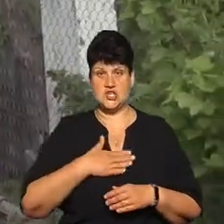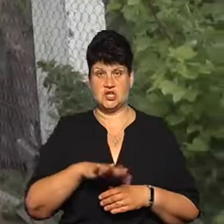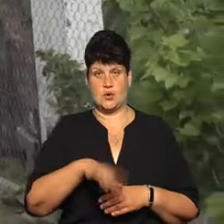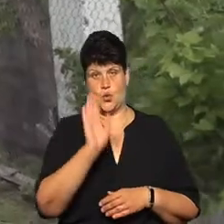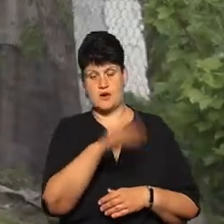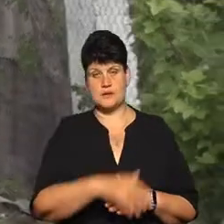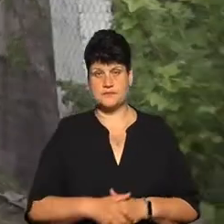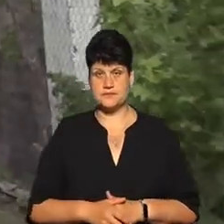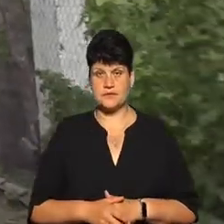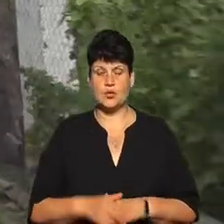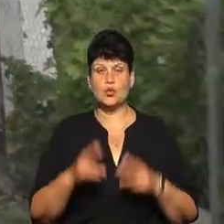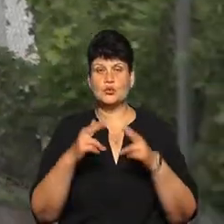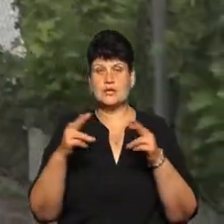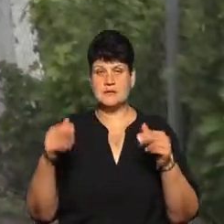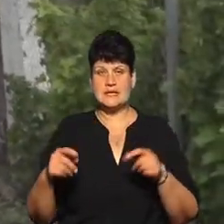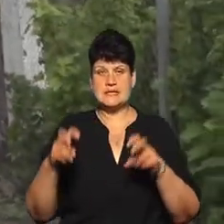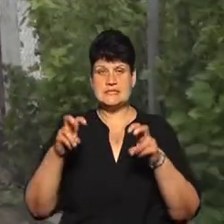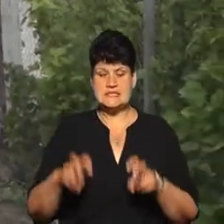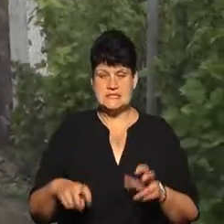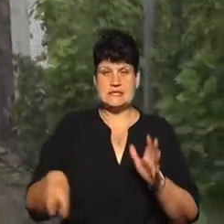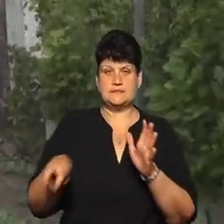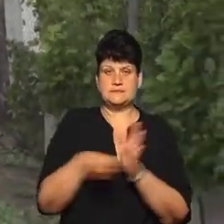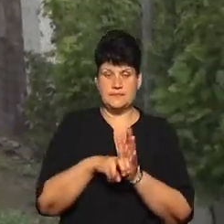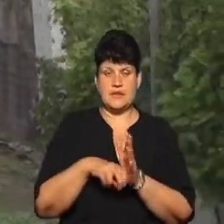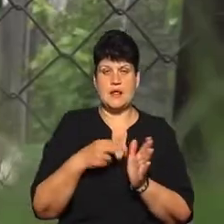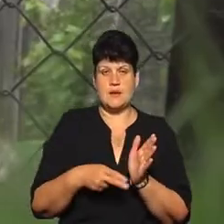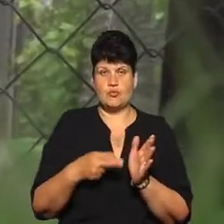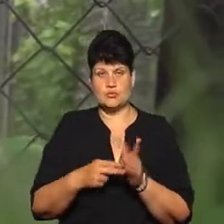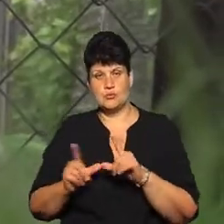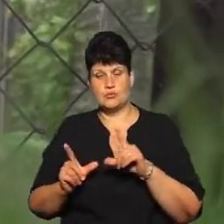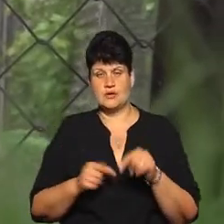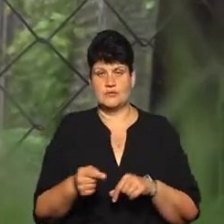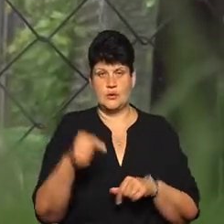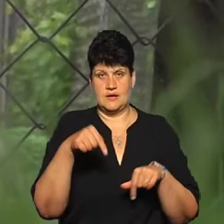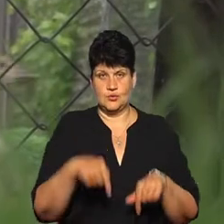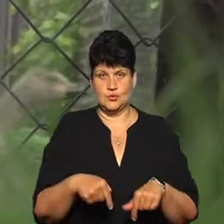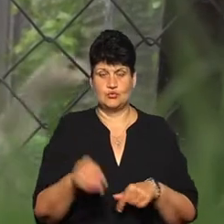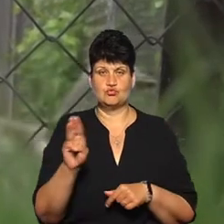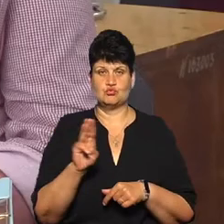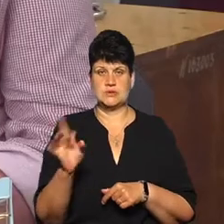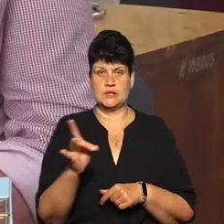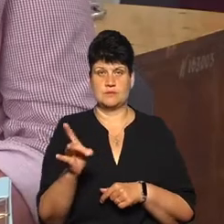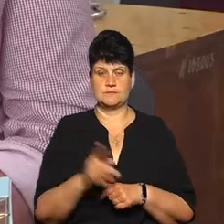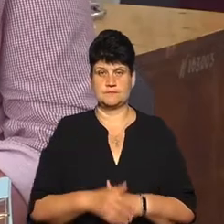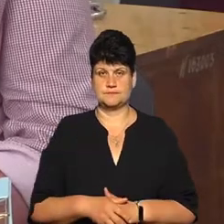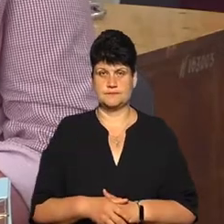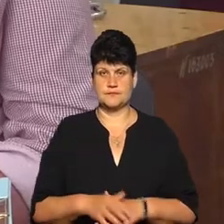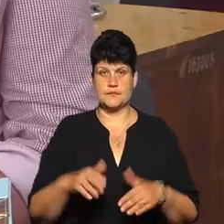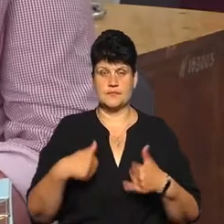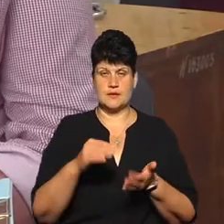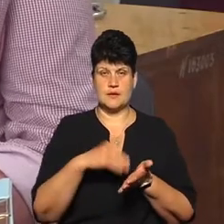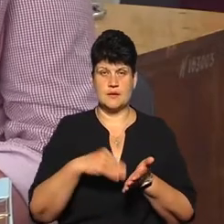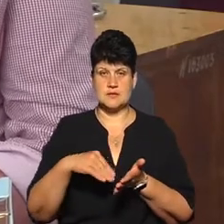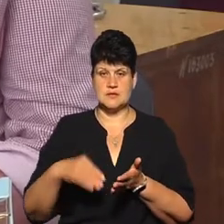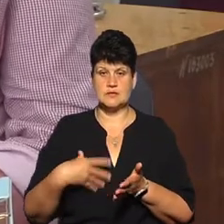У Дніпрі чоловік сів на евакуаційний потяг і доїхав до Тернополя, а звідси – на Шумщину. Звернення написала до